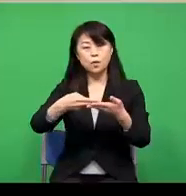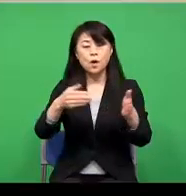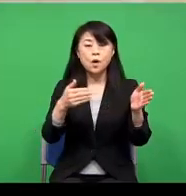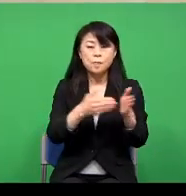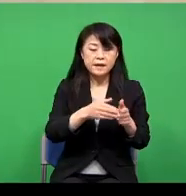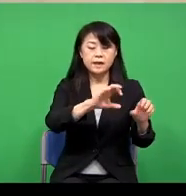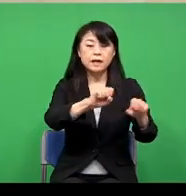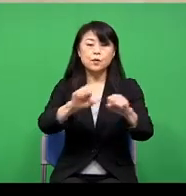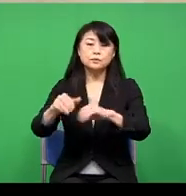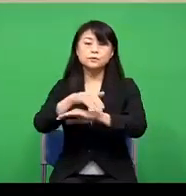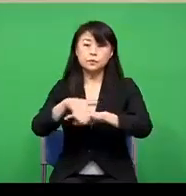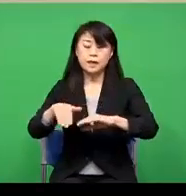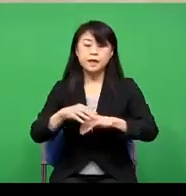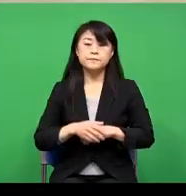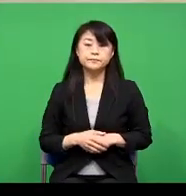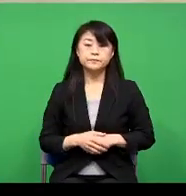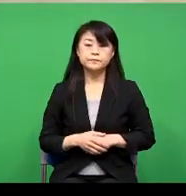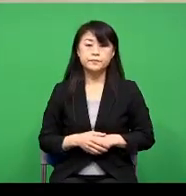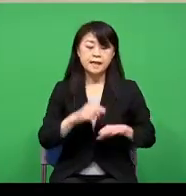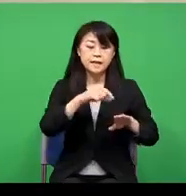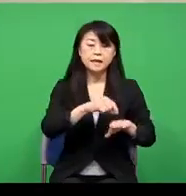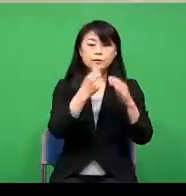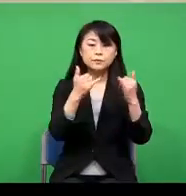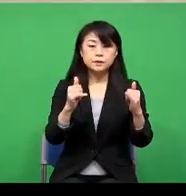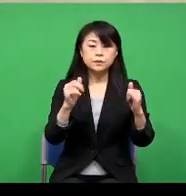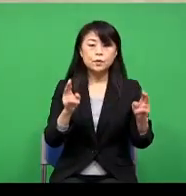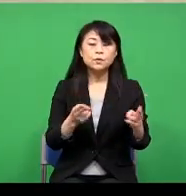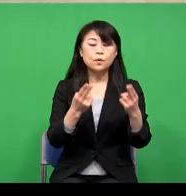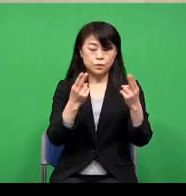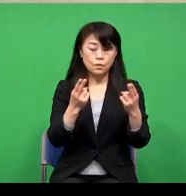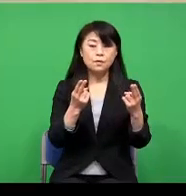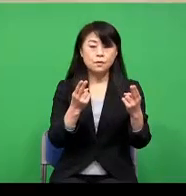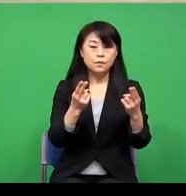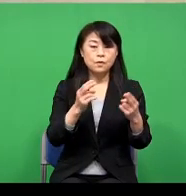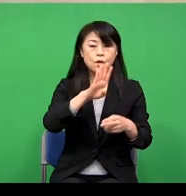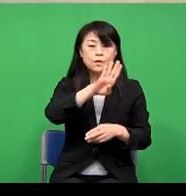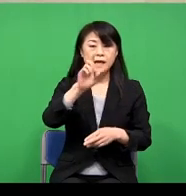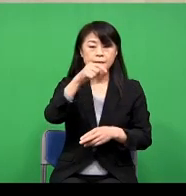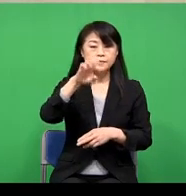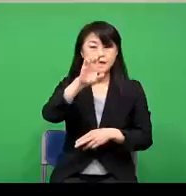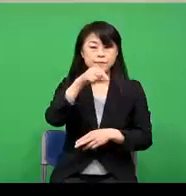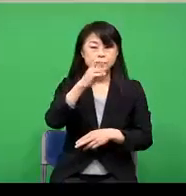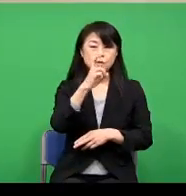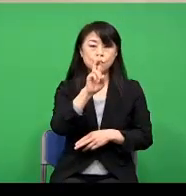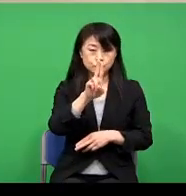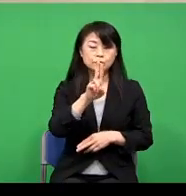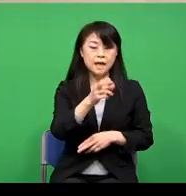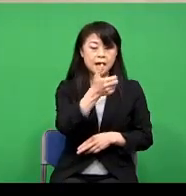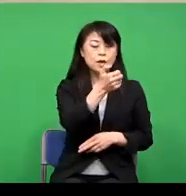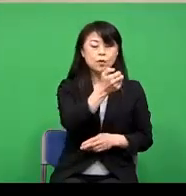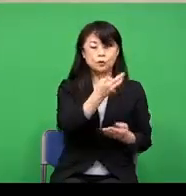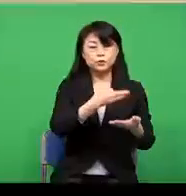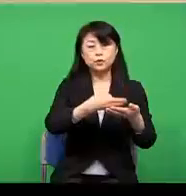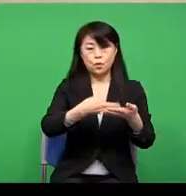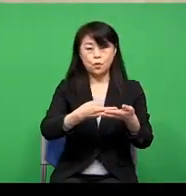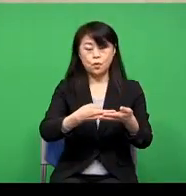あと100床ぐらいで、予算上はしかし念のため200床分用意しているということですので、まあ、相当あ